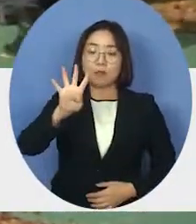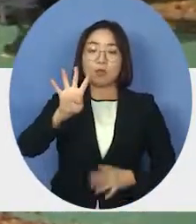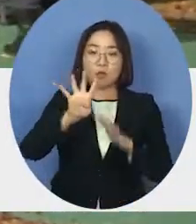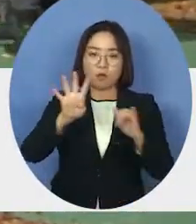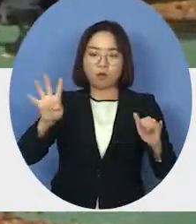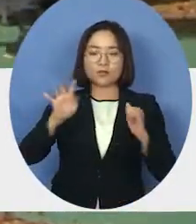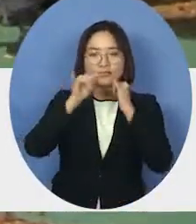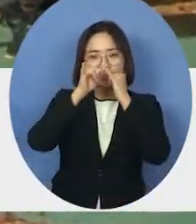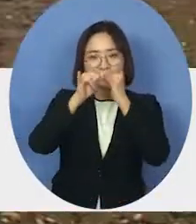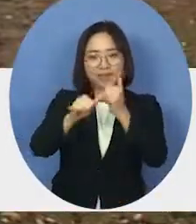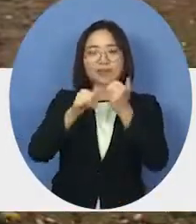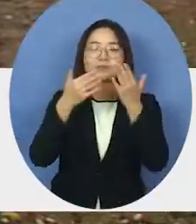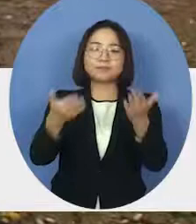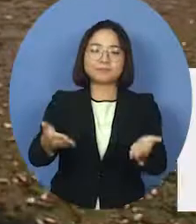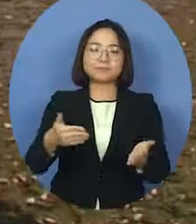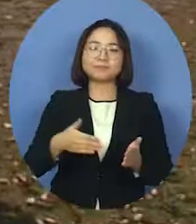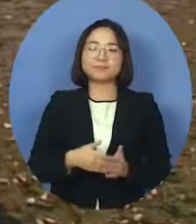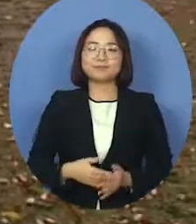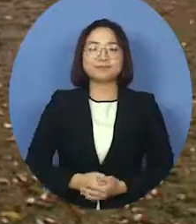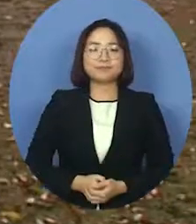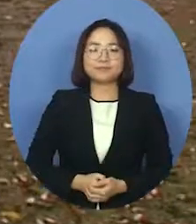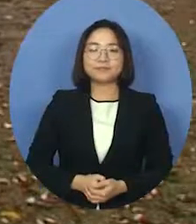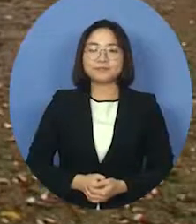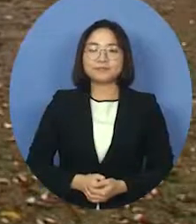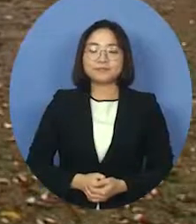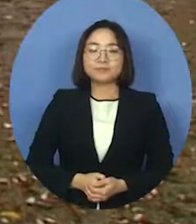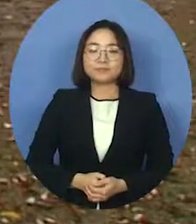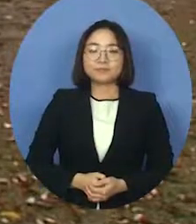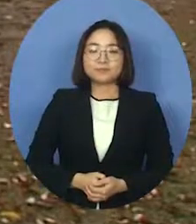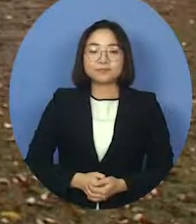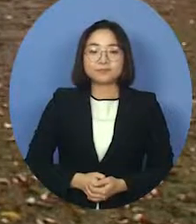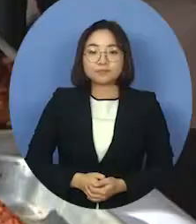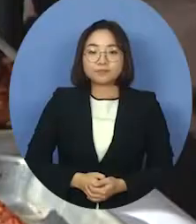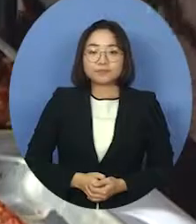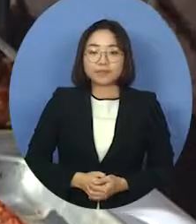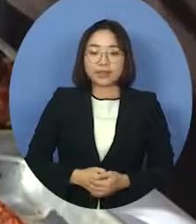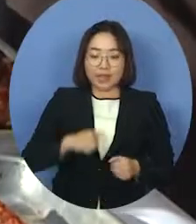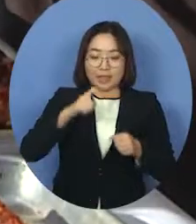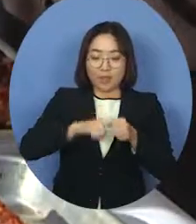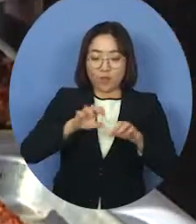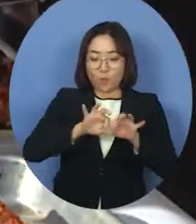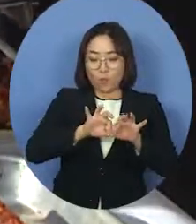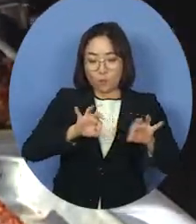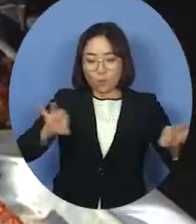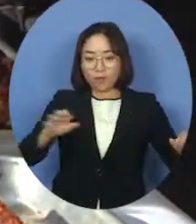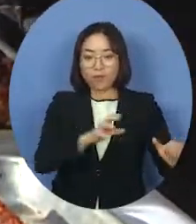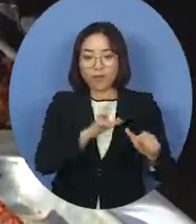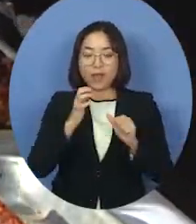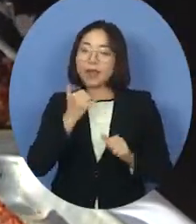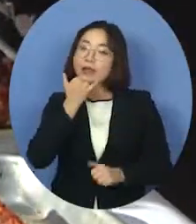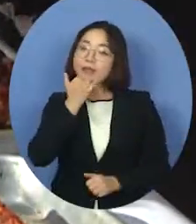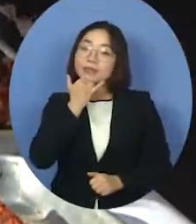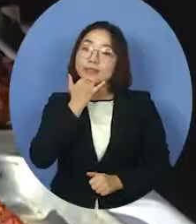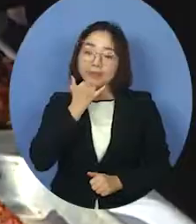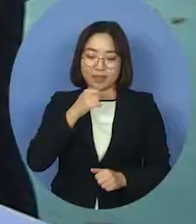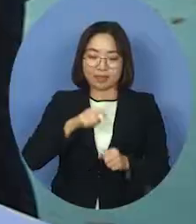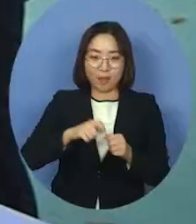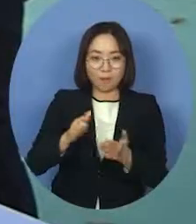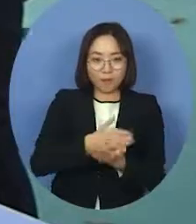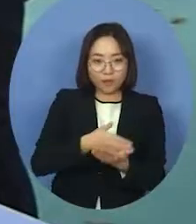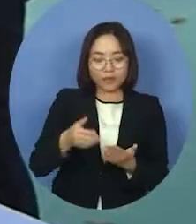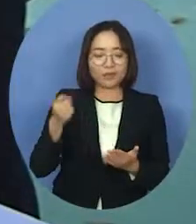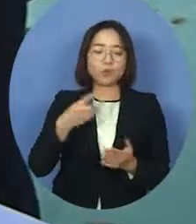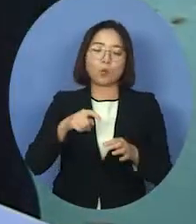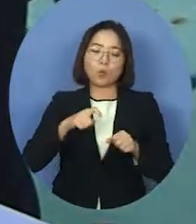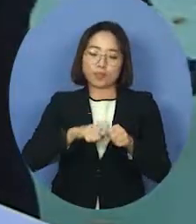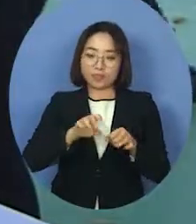시상과 격려의 시간을 가졌습니다. 이날 행사에는 가래떡을 이용한 알밤떡볶이, 가래떡 나눔